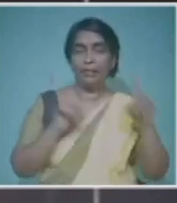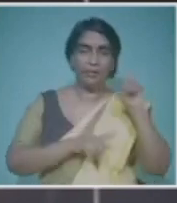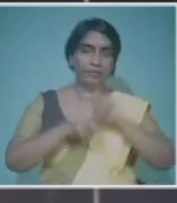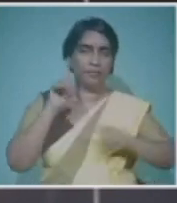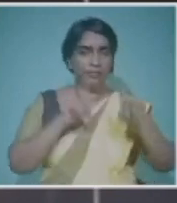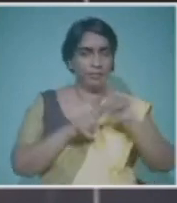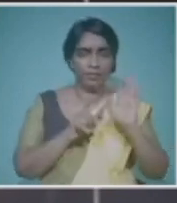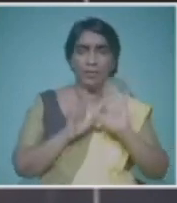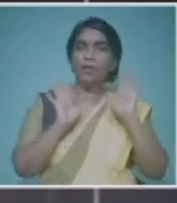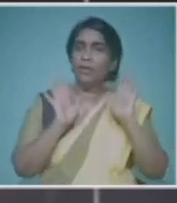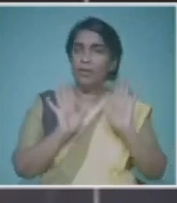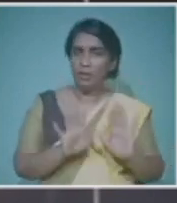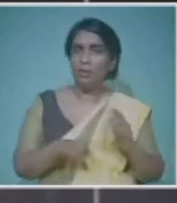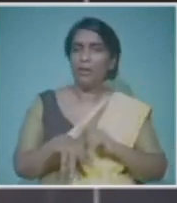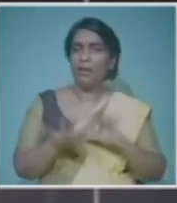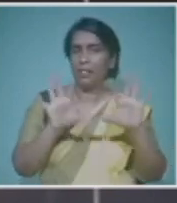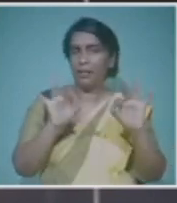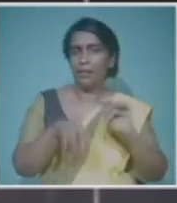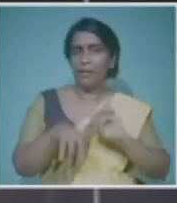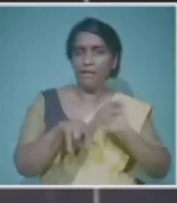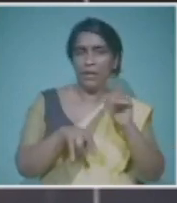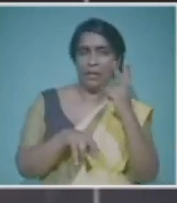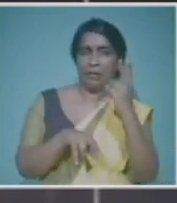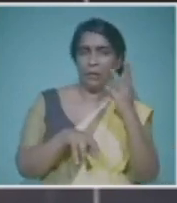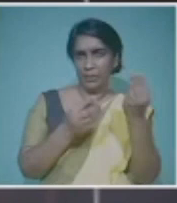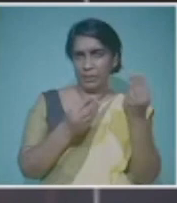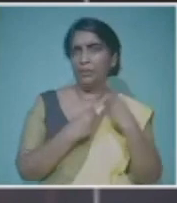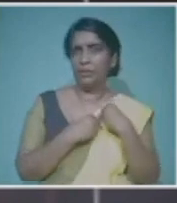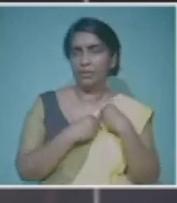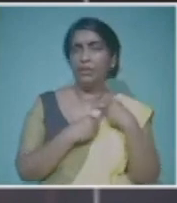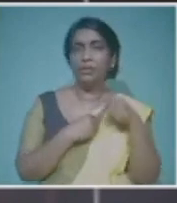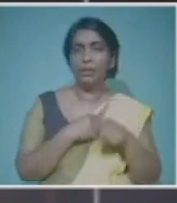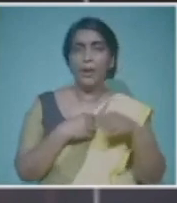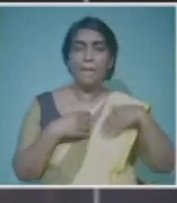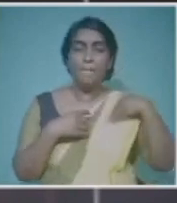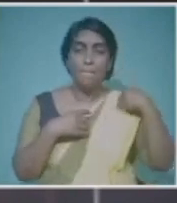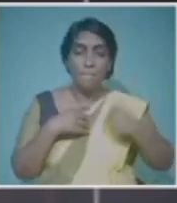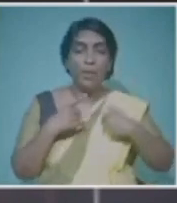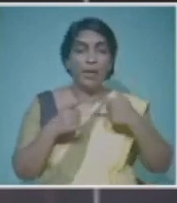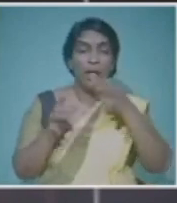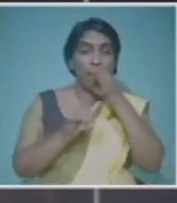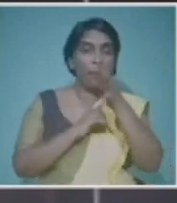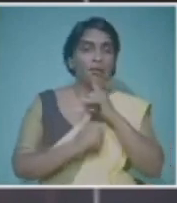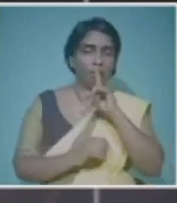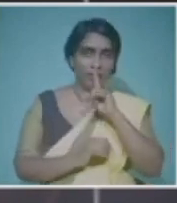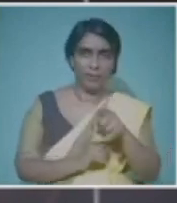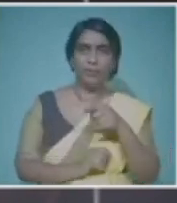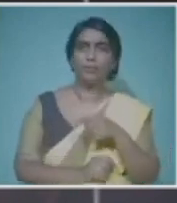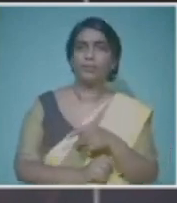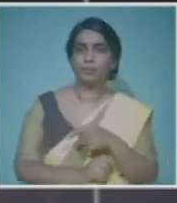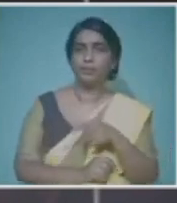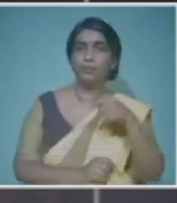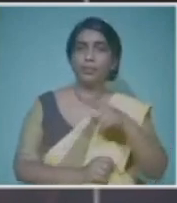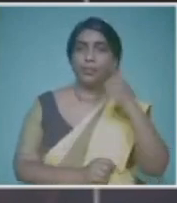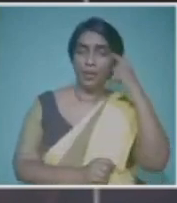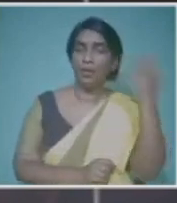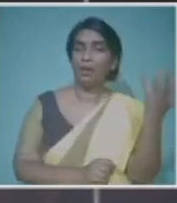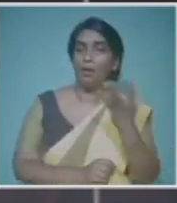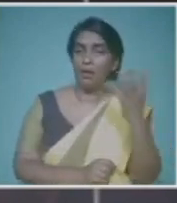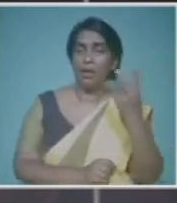නැහැ නමුත් මට විනාඩි දෙක තුනක් දෙන්න මේකේ මූලික කතාව කියන්න ඒ තමයි මේ